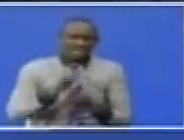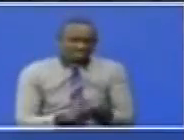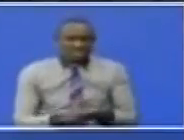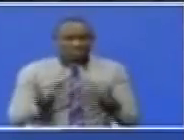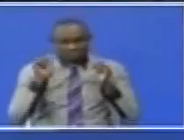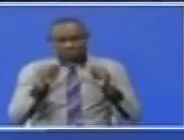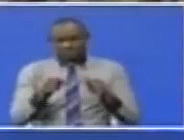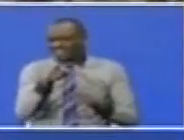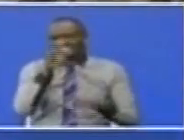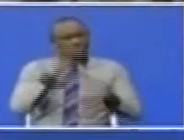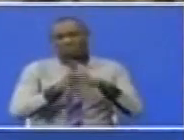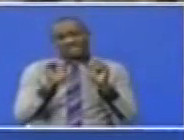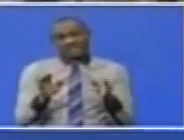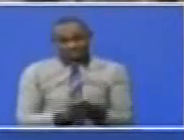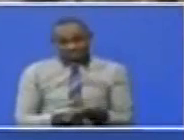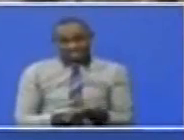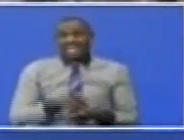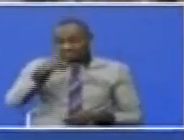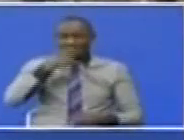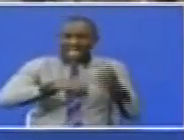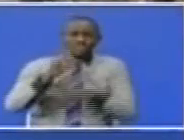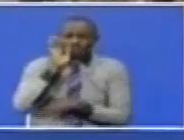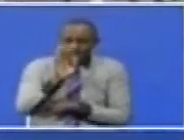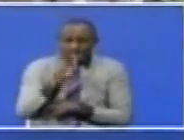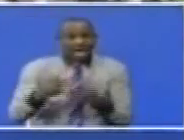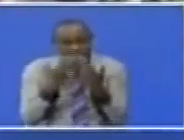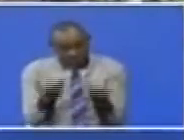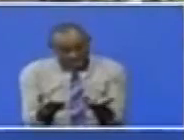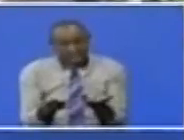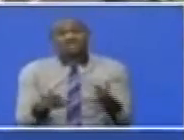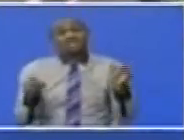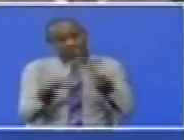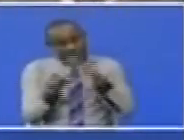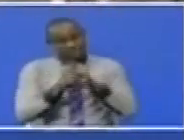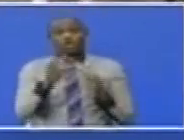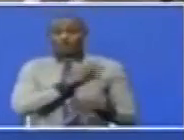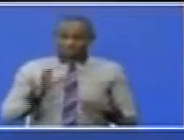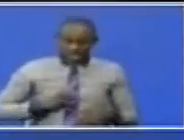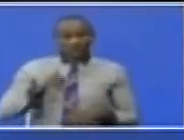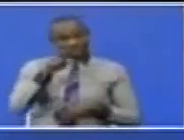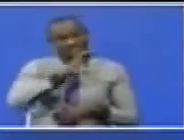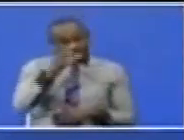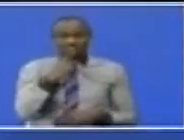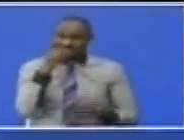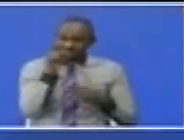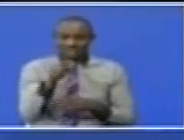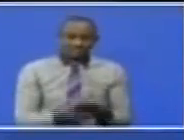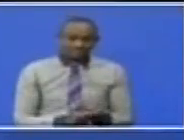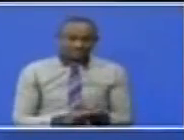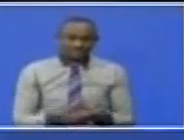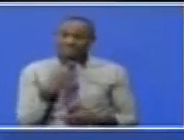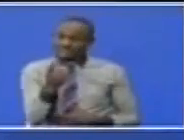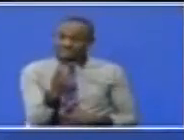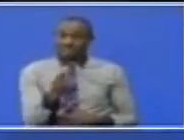juu sio kitu poa. Hatua ya Mwangi inafuatia agizo la naibu kamishna wa kaunti Patrick Muli. We say that we